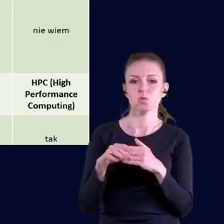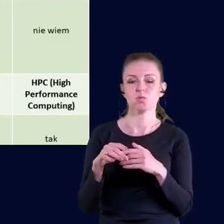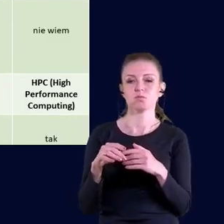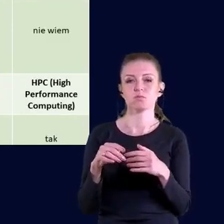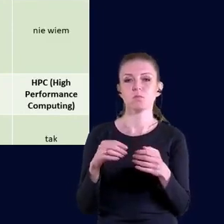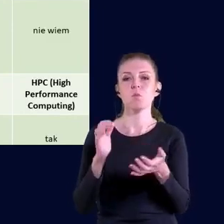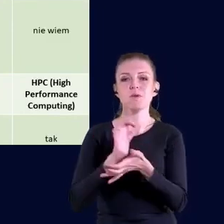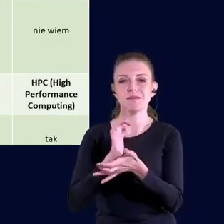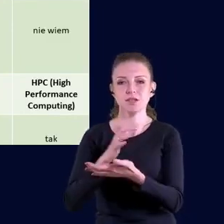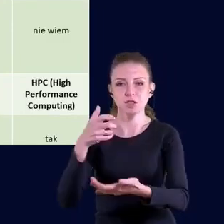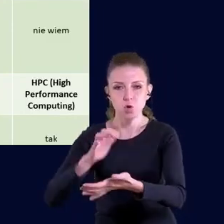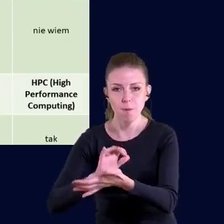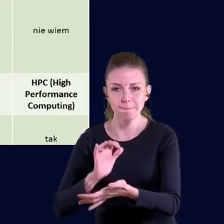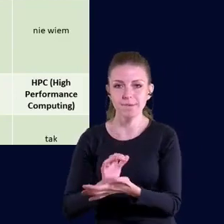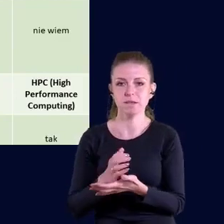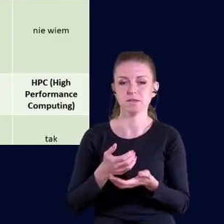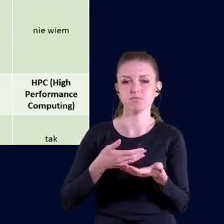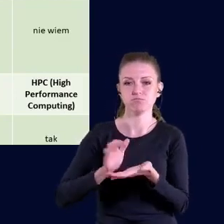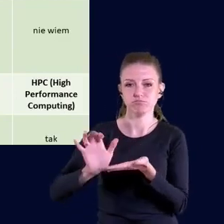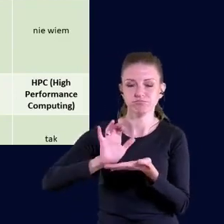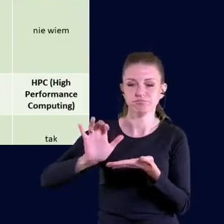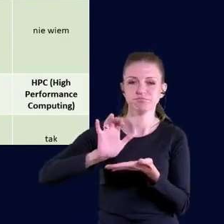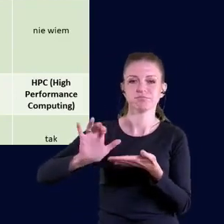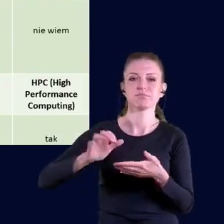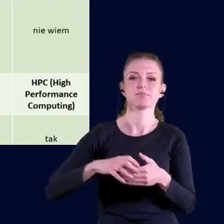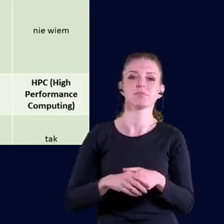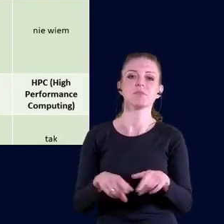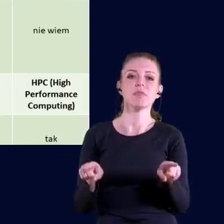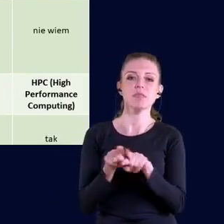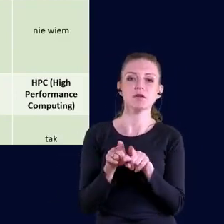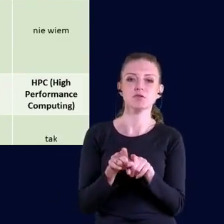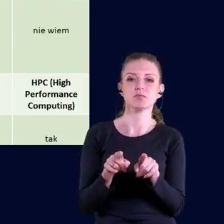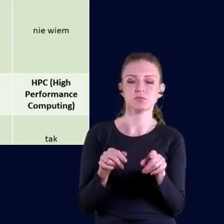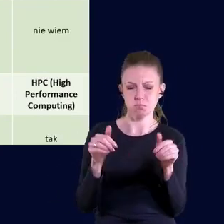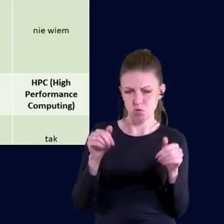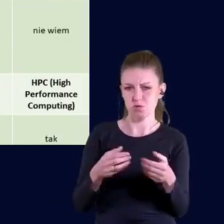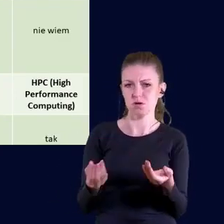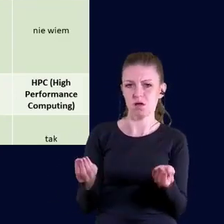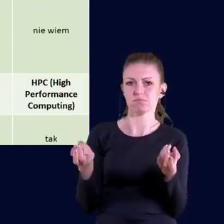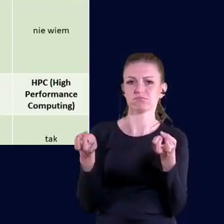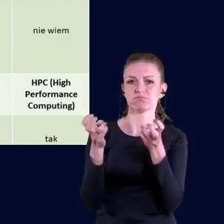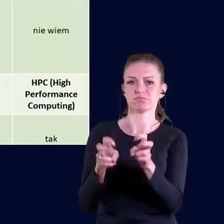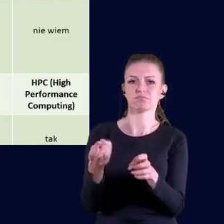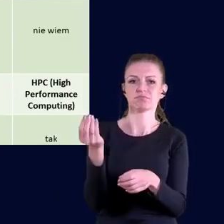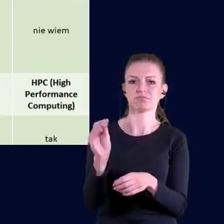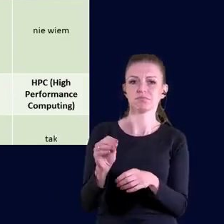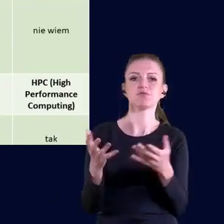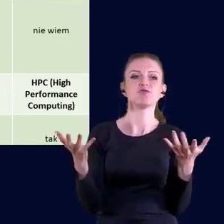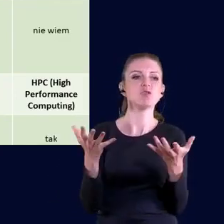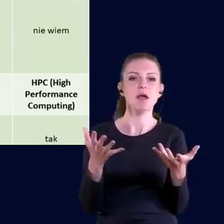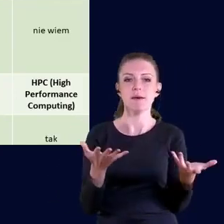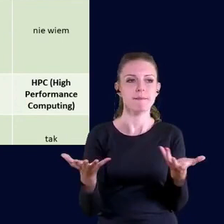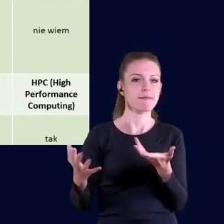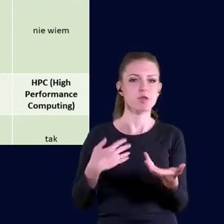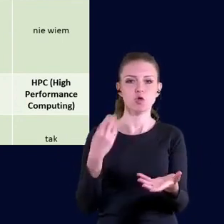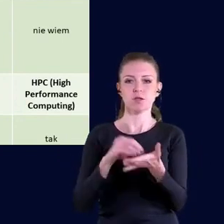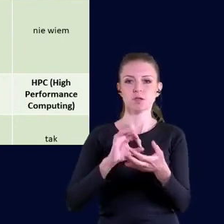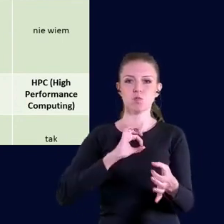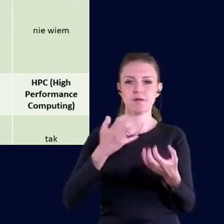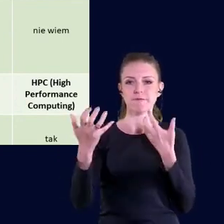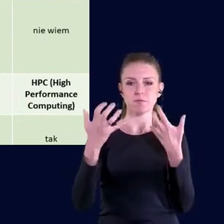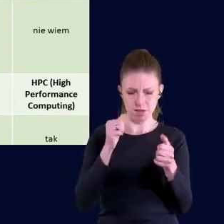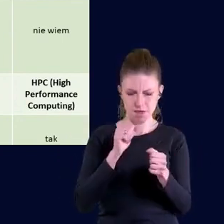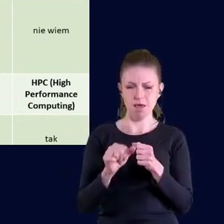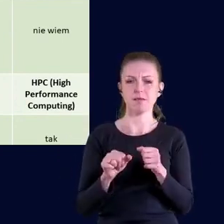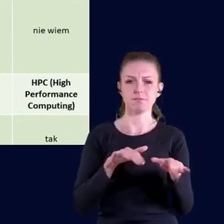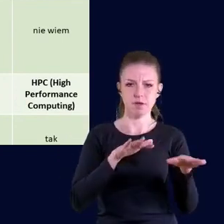czasopism publikacji monografii jest gdzie publikować otwartym dostępie natomiast gorzej jest jeśli chodzi